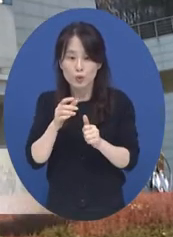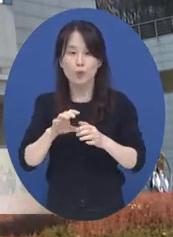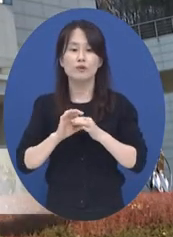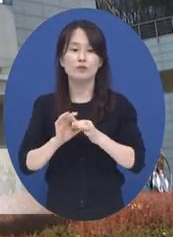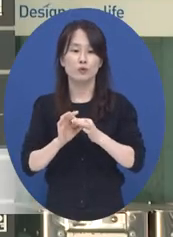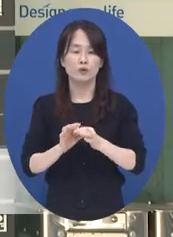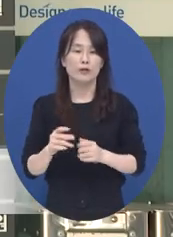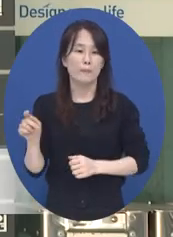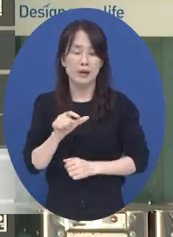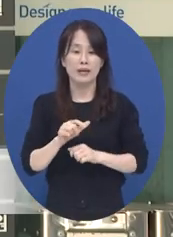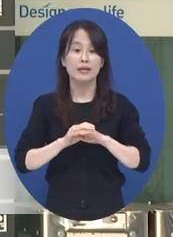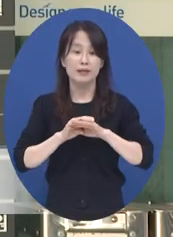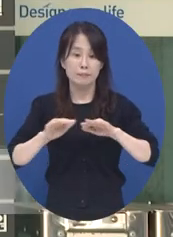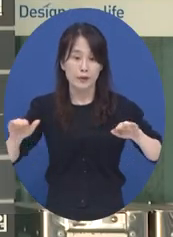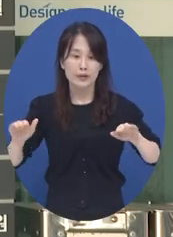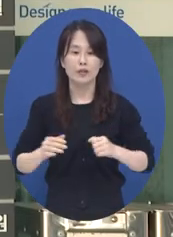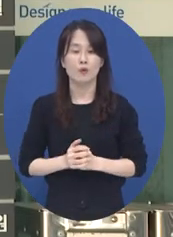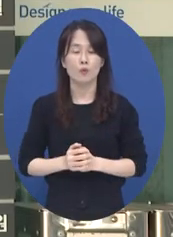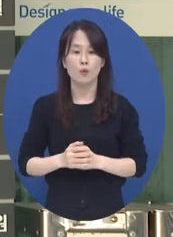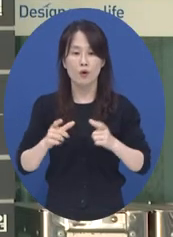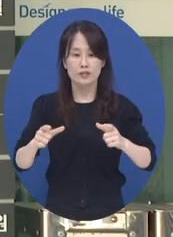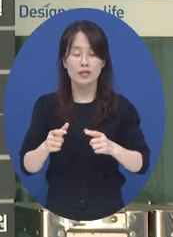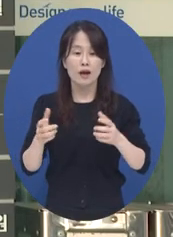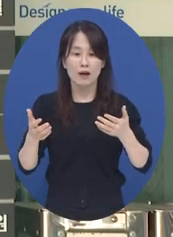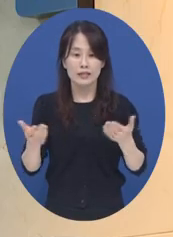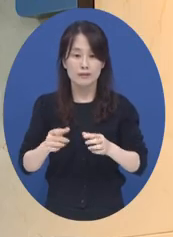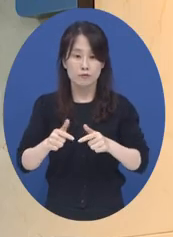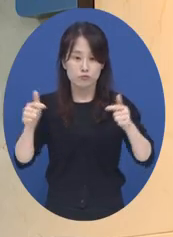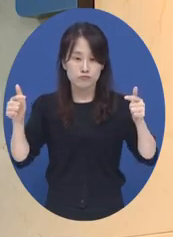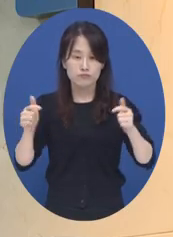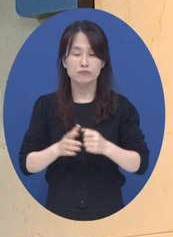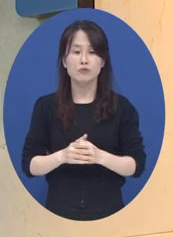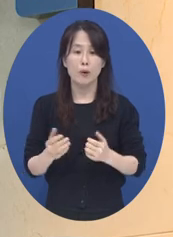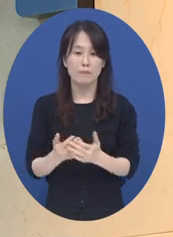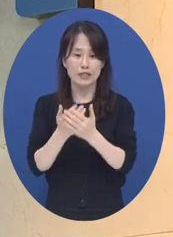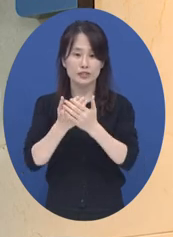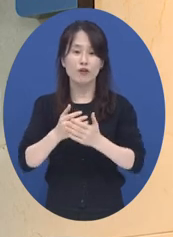통해 신속한 안정화는 물론 지역 일자리 창출과 지역